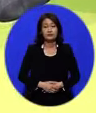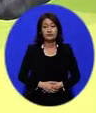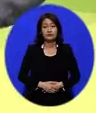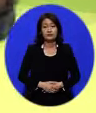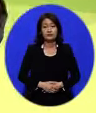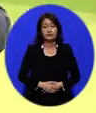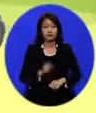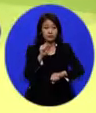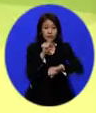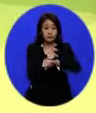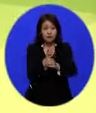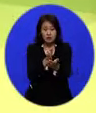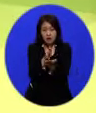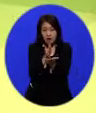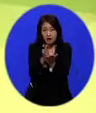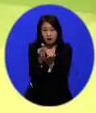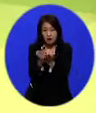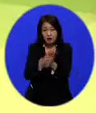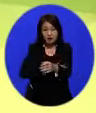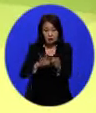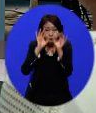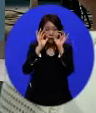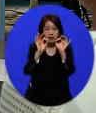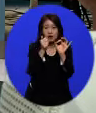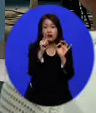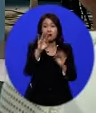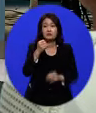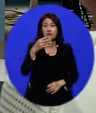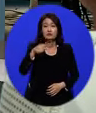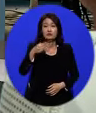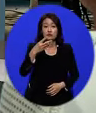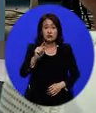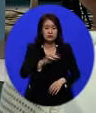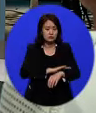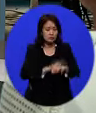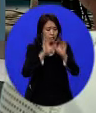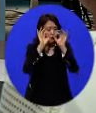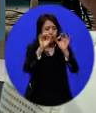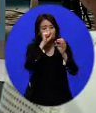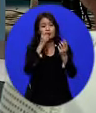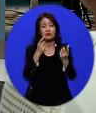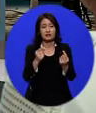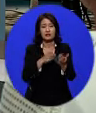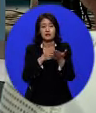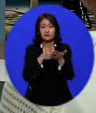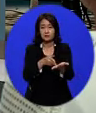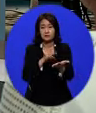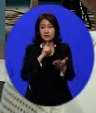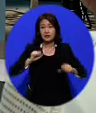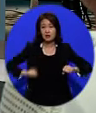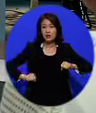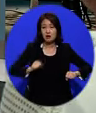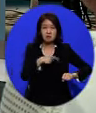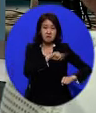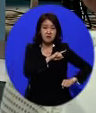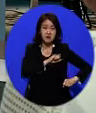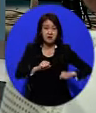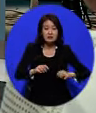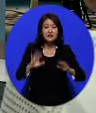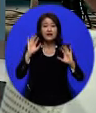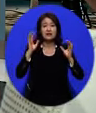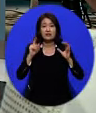이 성격 유형을 잘 보고 이 하브르타도 잘 적용해보자 이런 얘기를 말씀드리고 싶은 거예요. 자, 행동에 앞서는 아이.